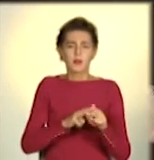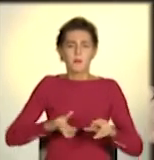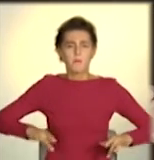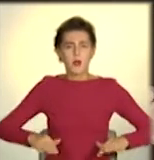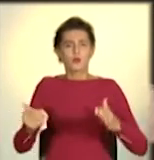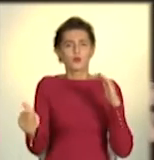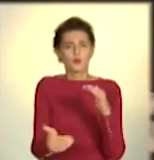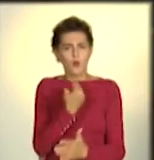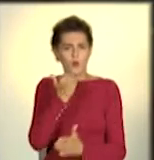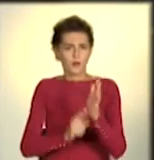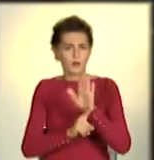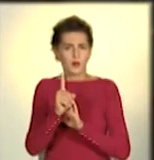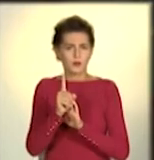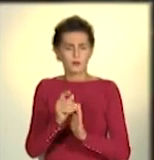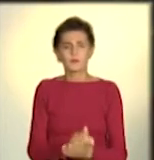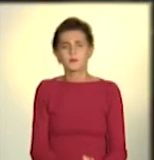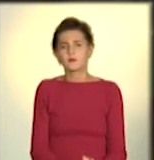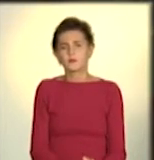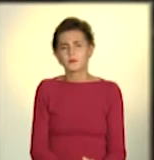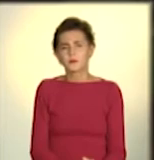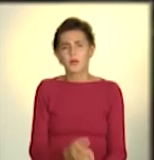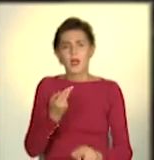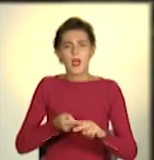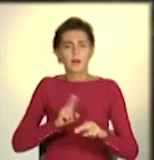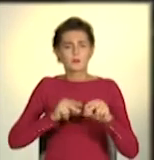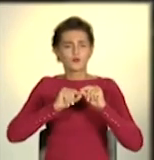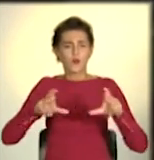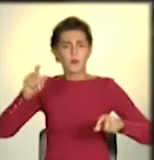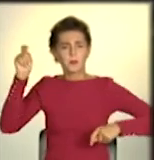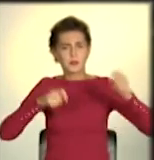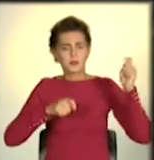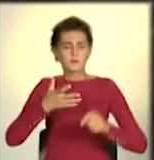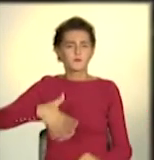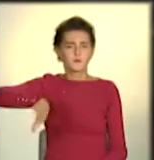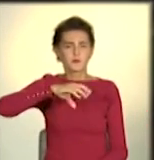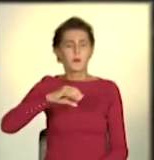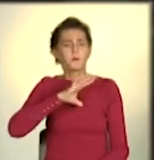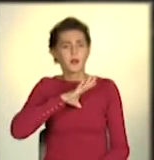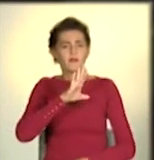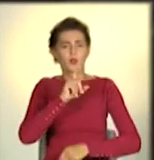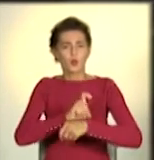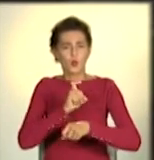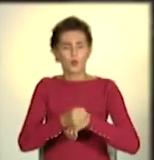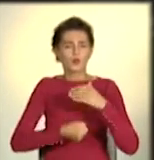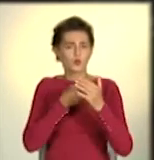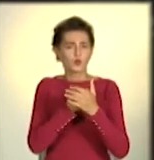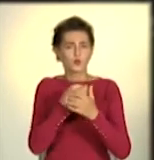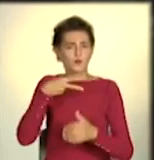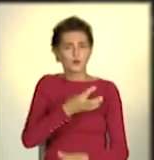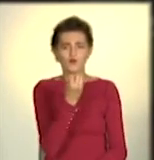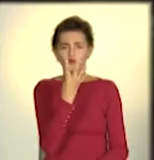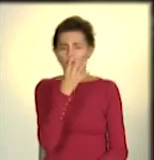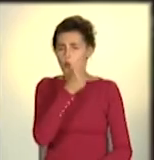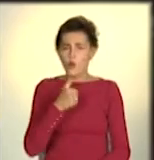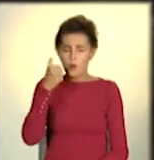все спочатку. Ця школа у нас з переселенця. Переселенская школа. Она была в Донецке до 2014 года. После